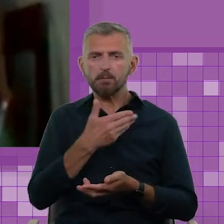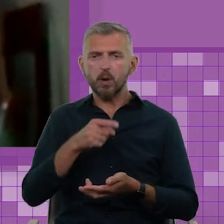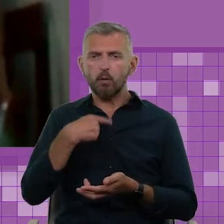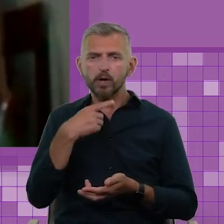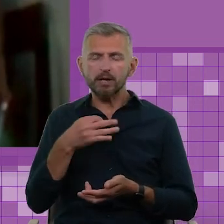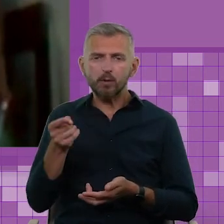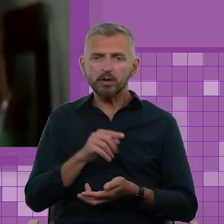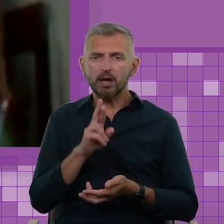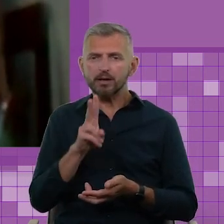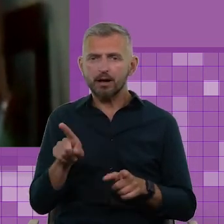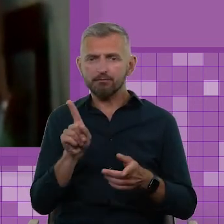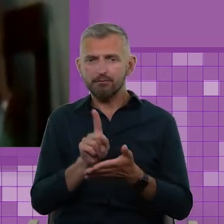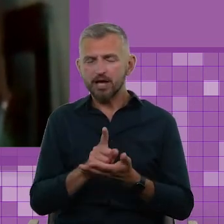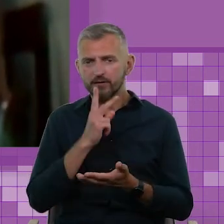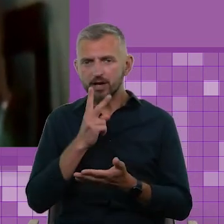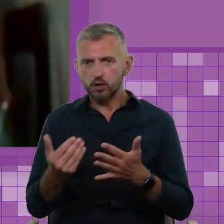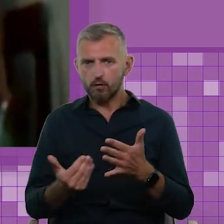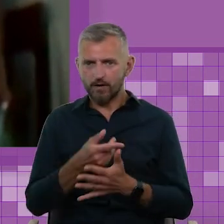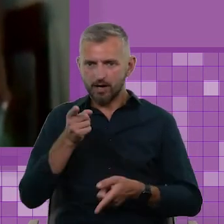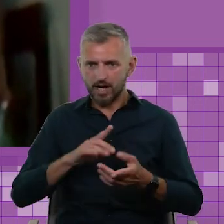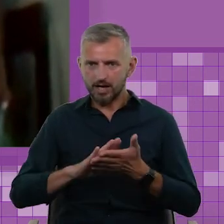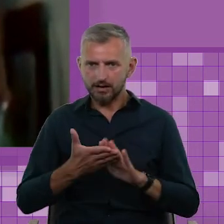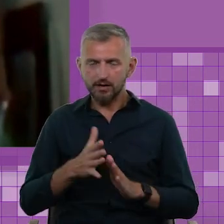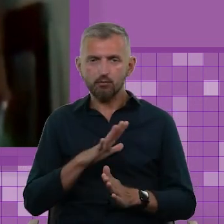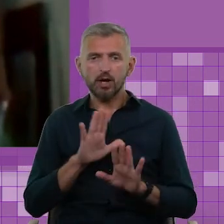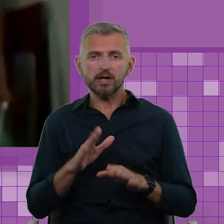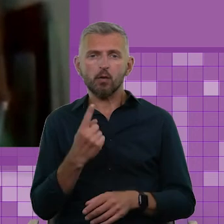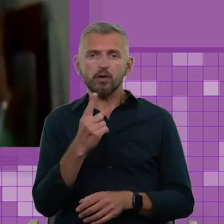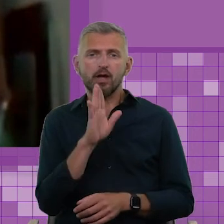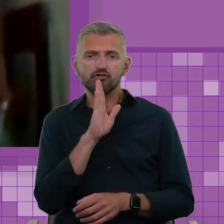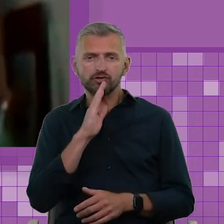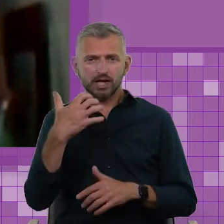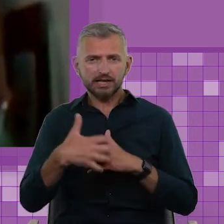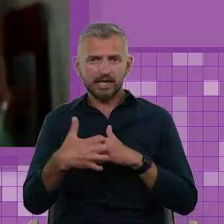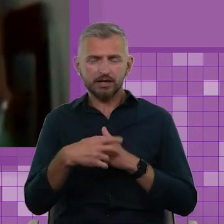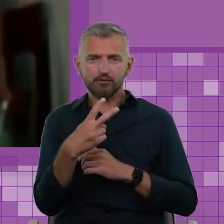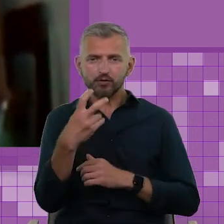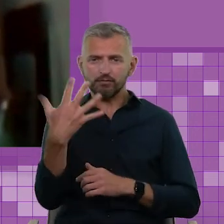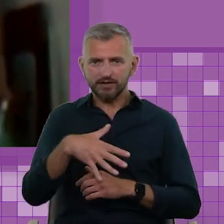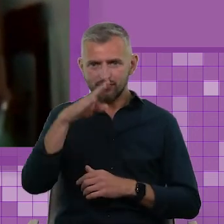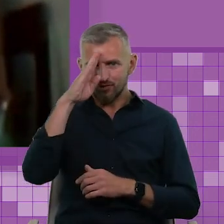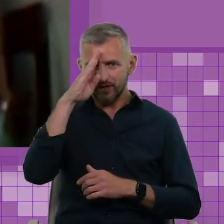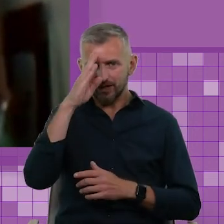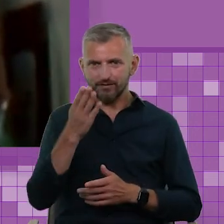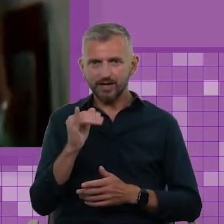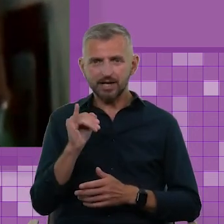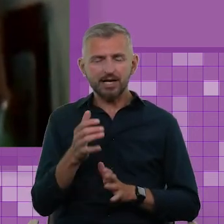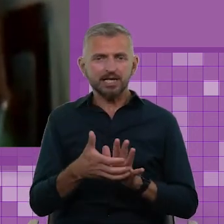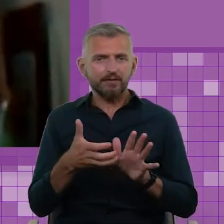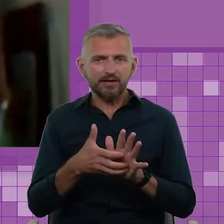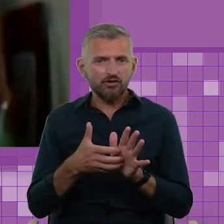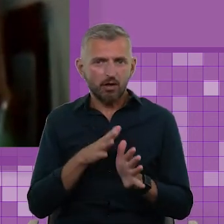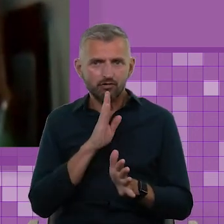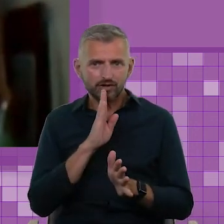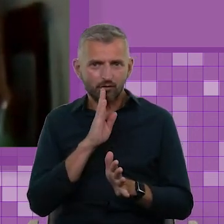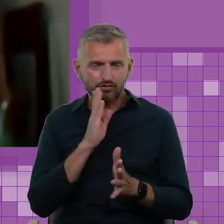про те, як має виглядати нова реальність, була тільки одна жінка серед 250 чоловіків. І не вистачало